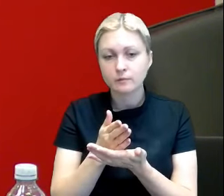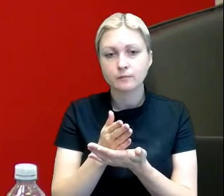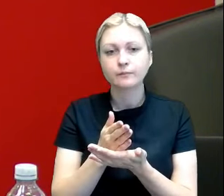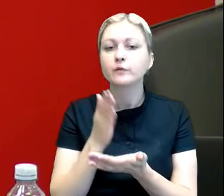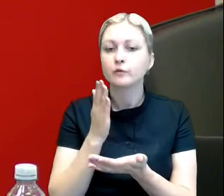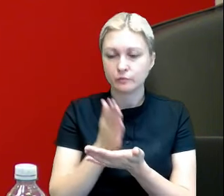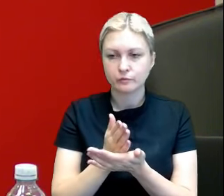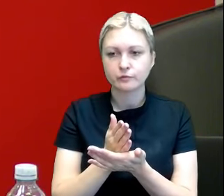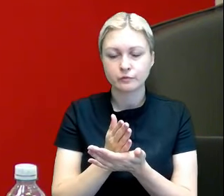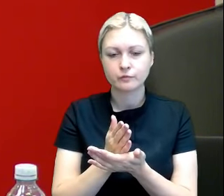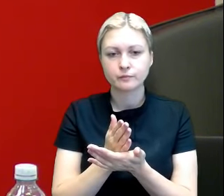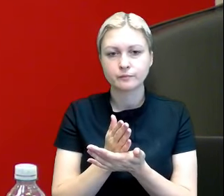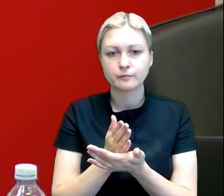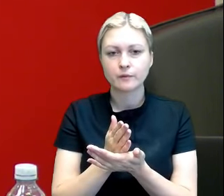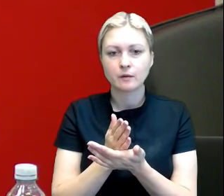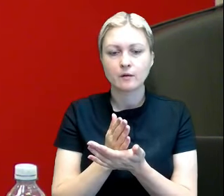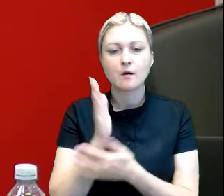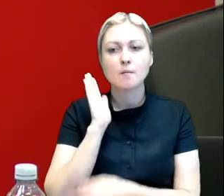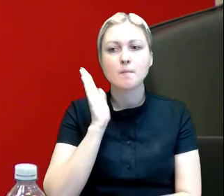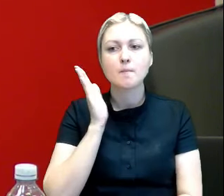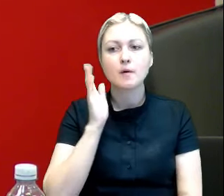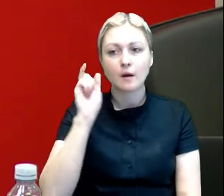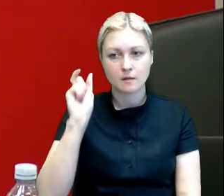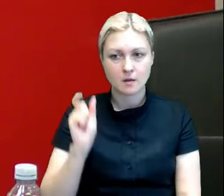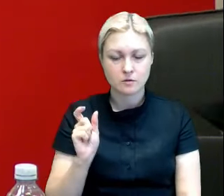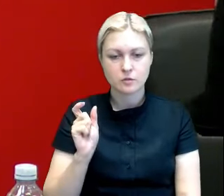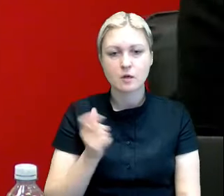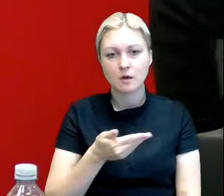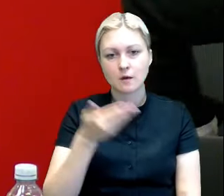tai prašau pranešėją į